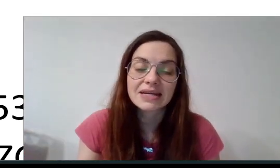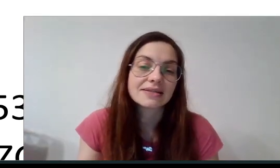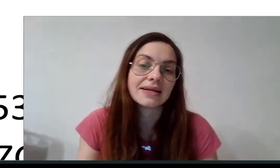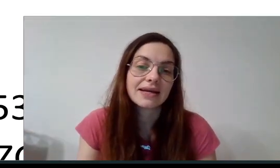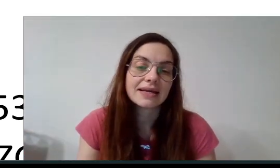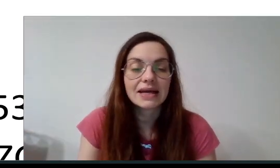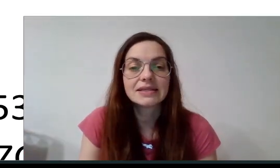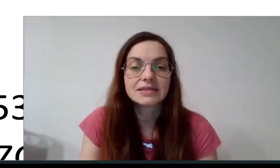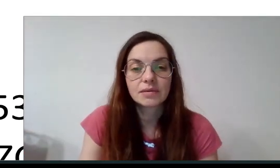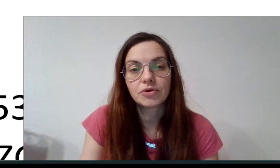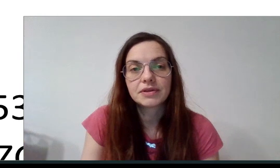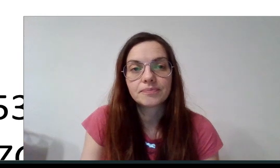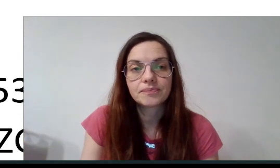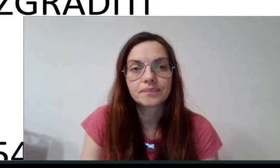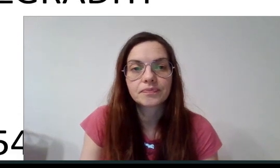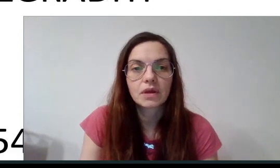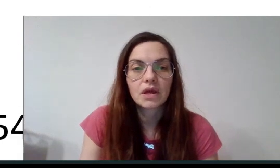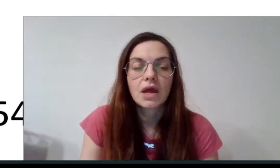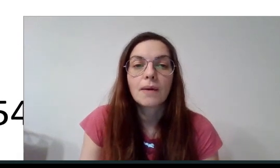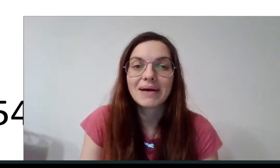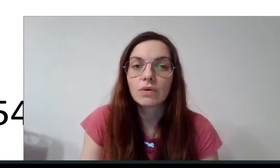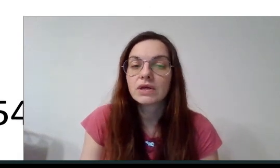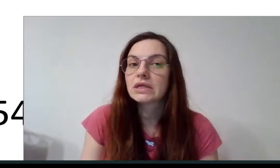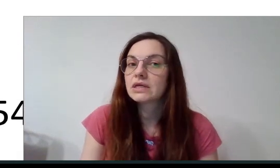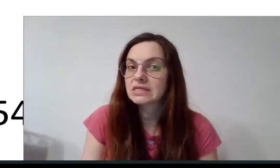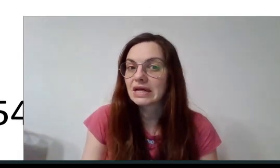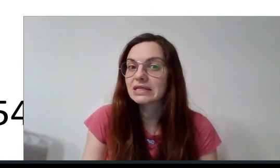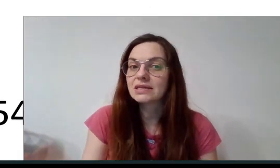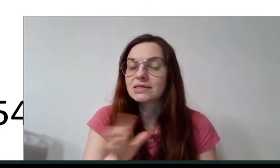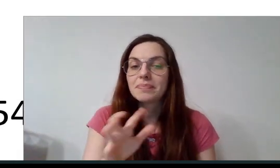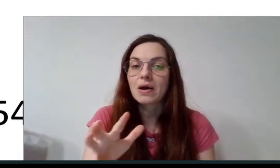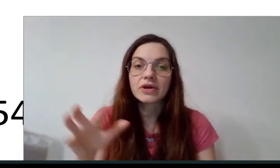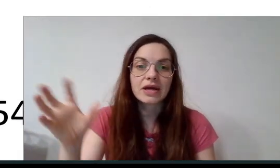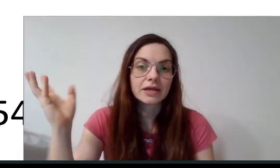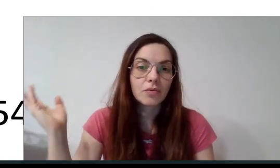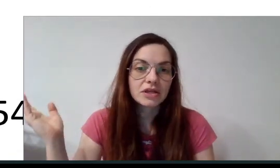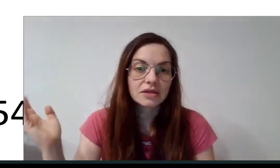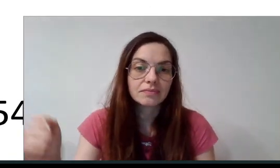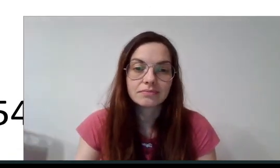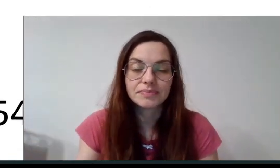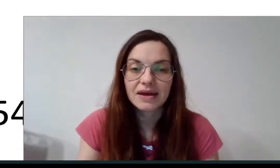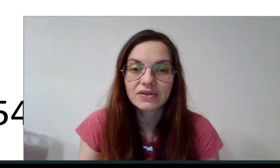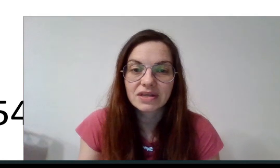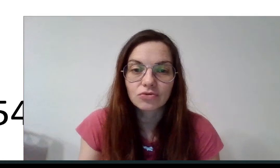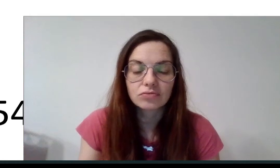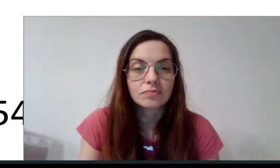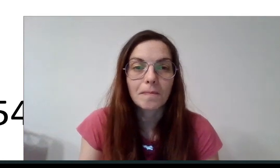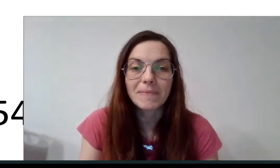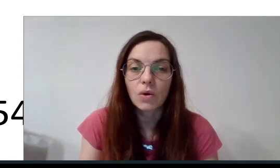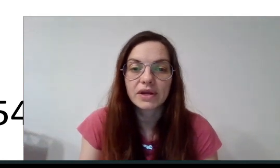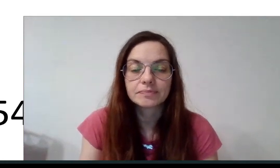ein altes Gebäude. Bauen, izgraditi, sie bauen ein Gebäude, prave zgradu,